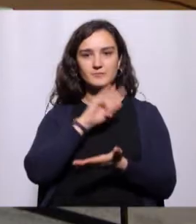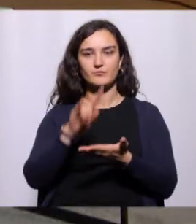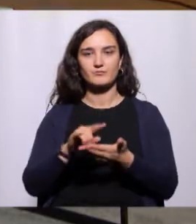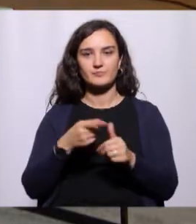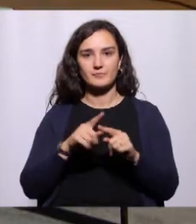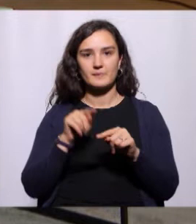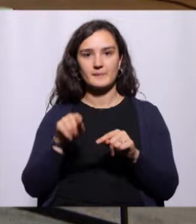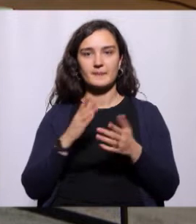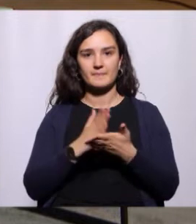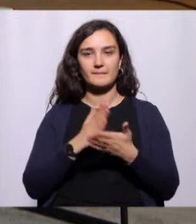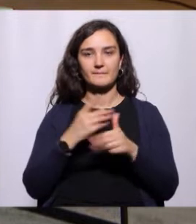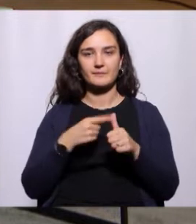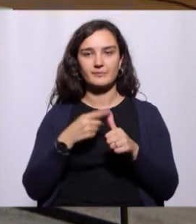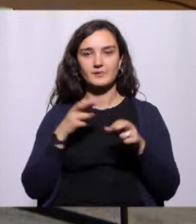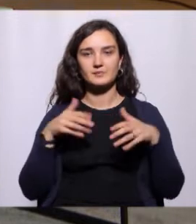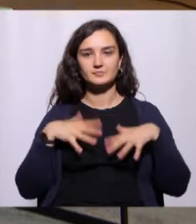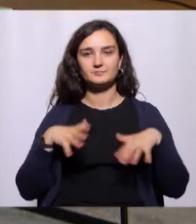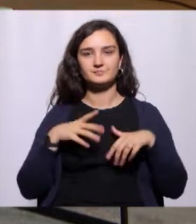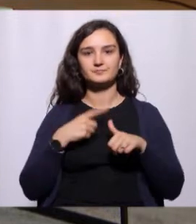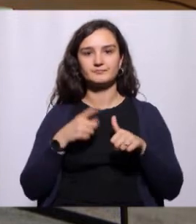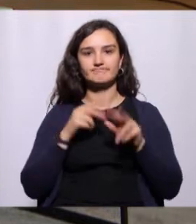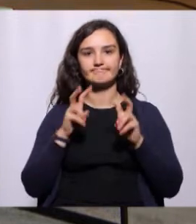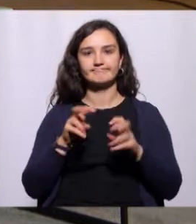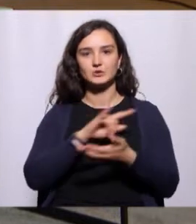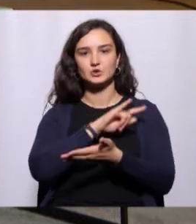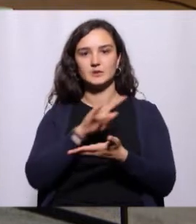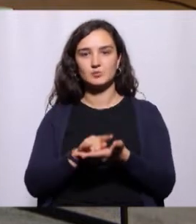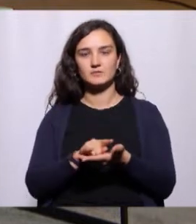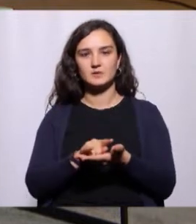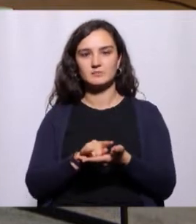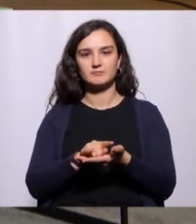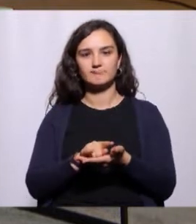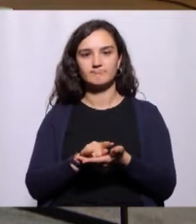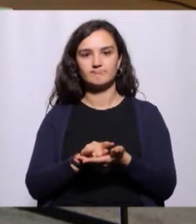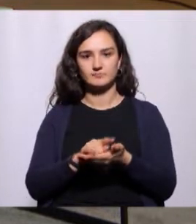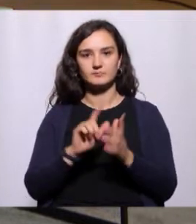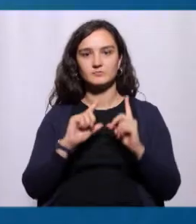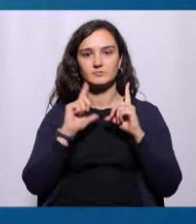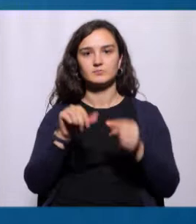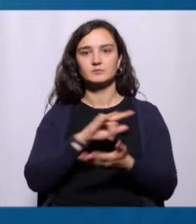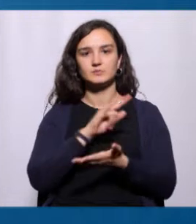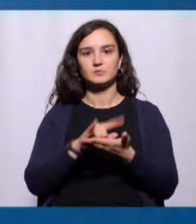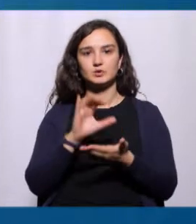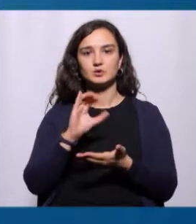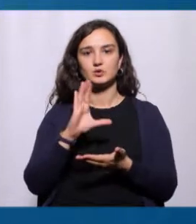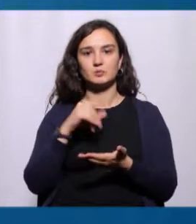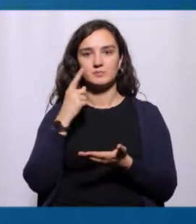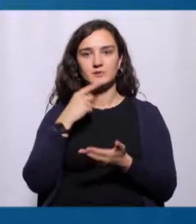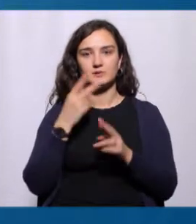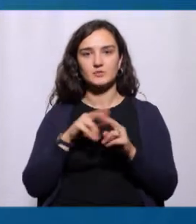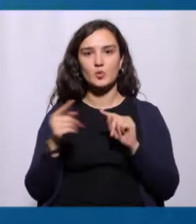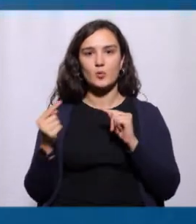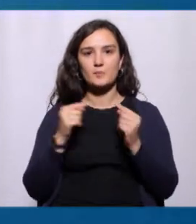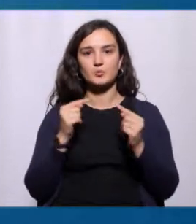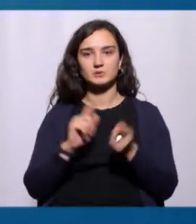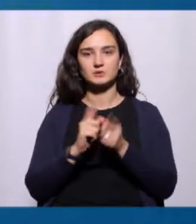Arrival is a noun, and in Georgian, it means ჩამოსვლა. Arrival, like Miss Sophie said, is the